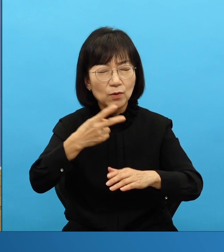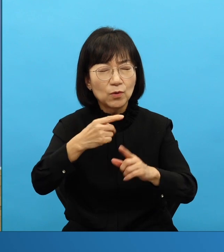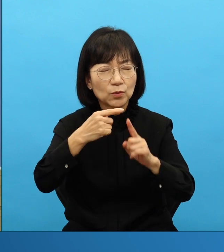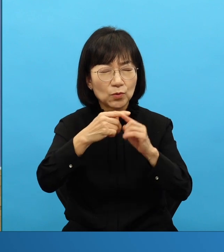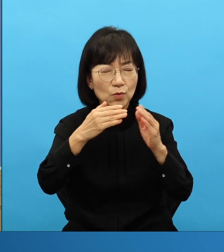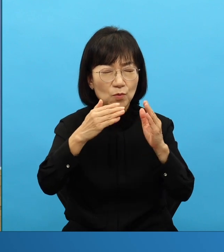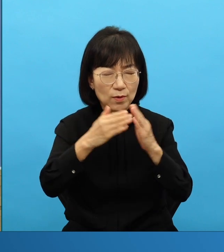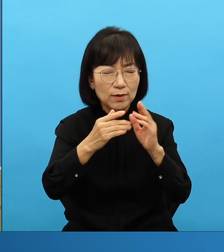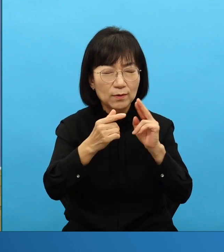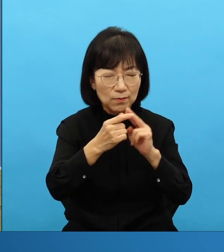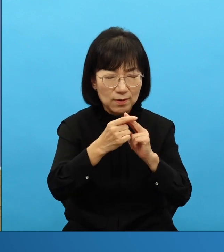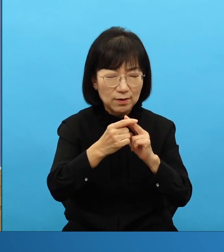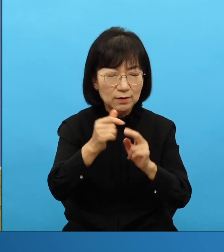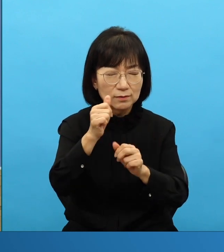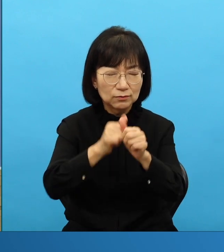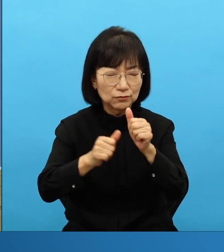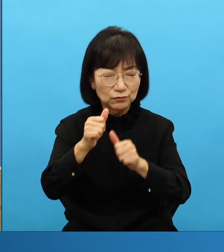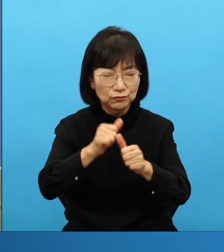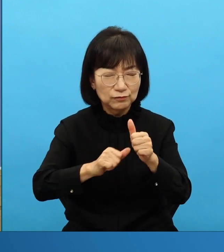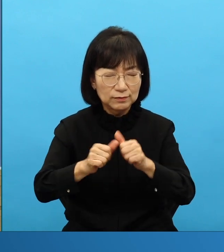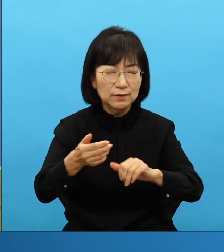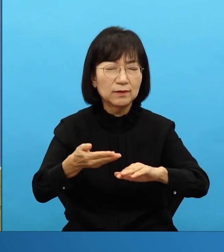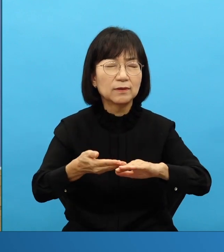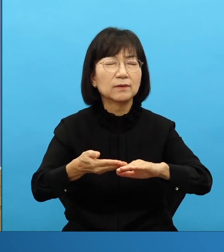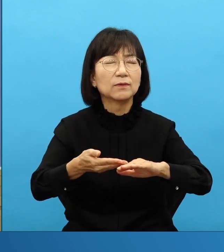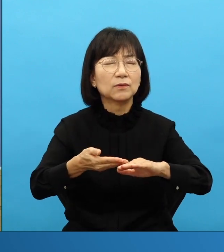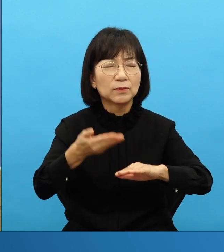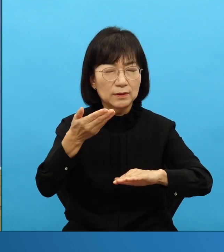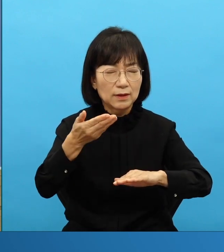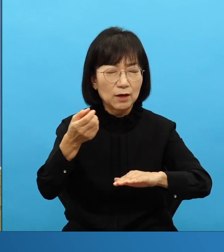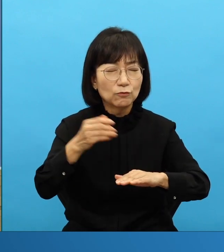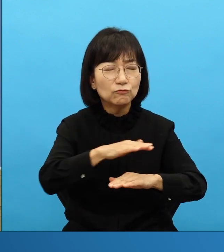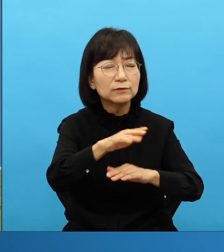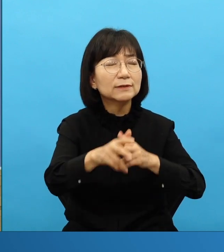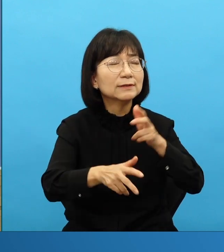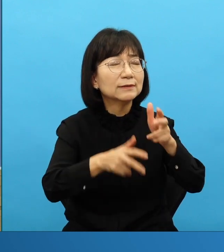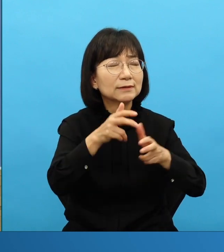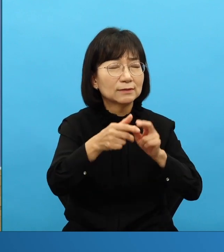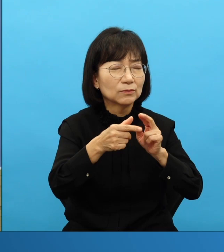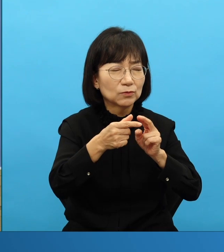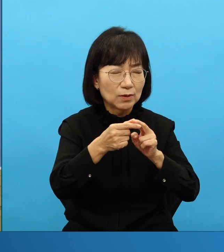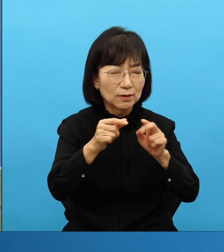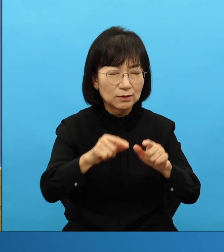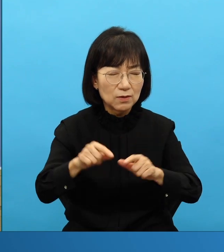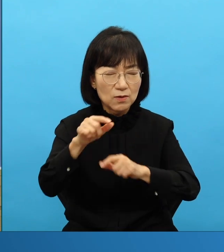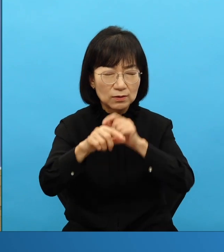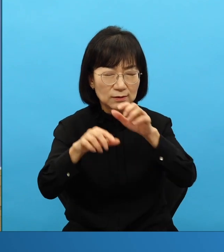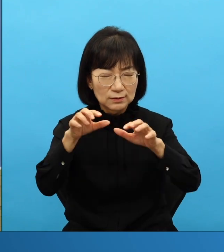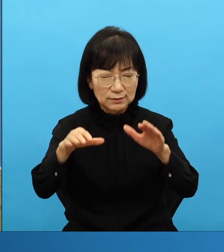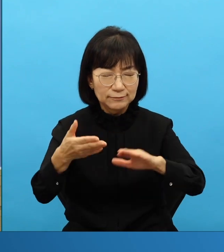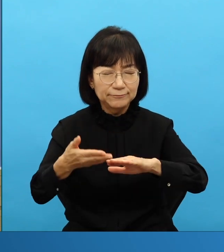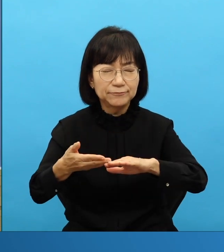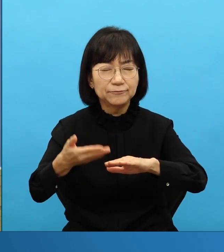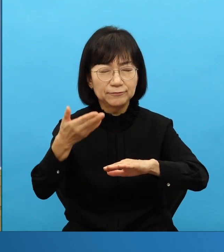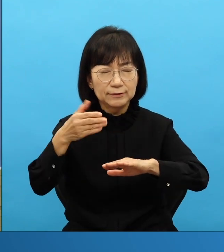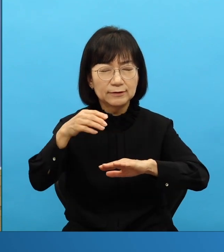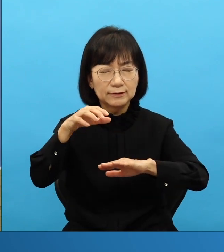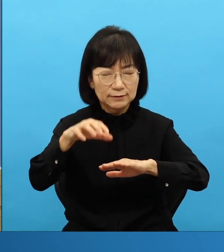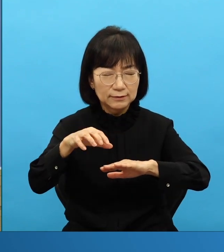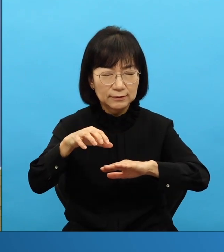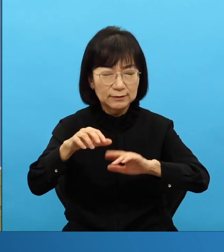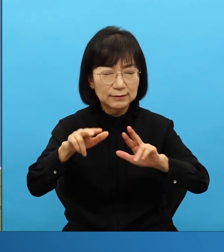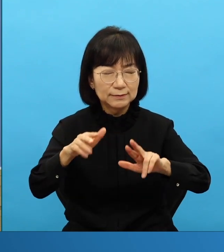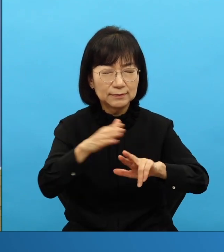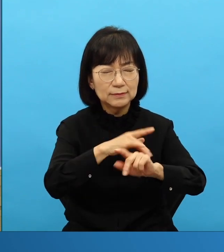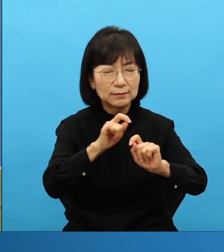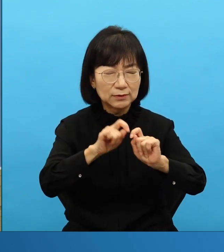교회와 우리 후대들 위에 upon your church as well as our 우리의 future 산업과 우리의 generations, 모든 현장 위에 upon our businesses and all of our fields.